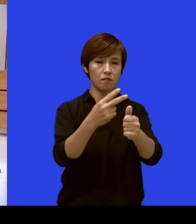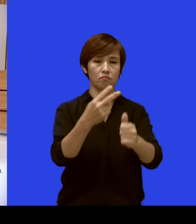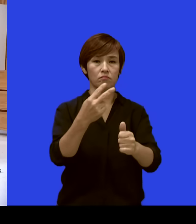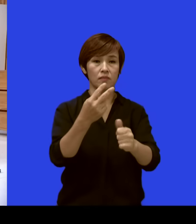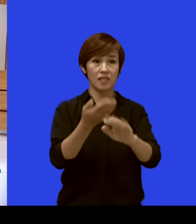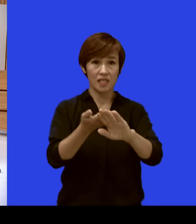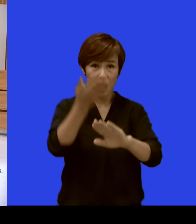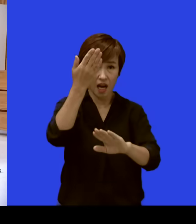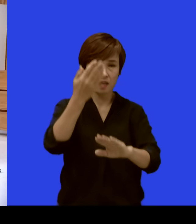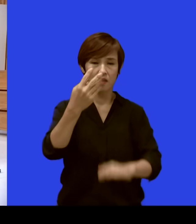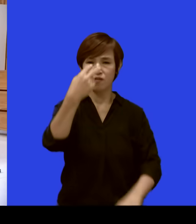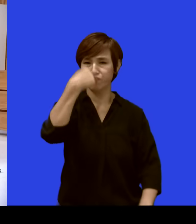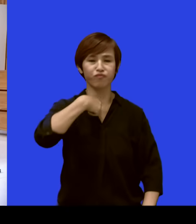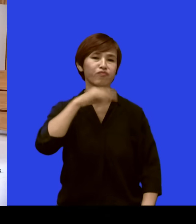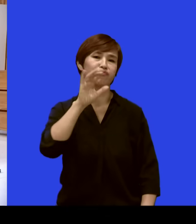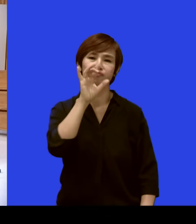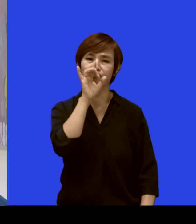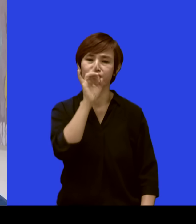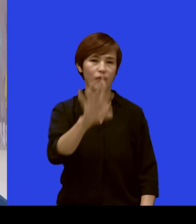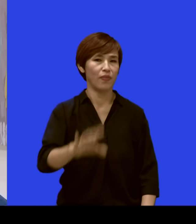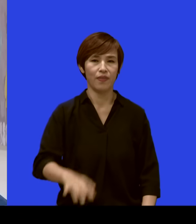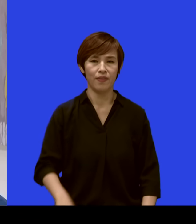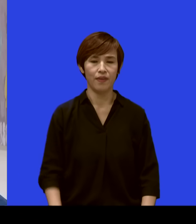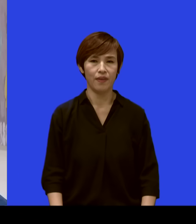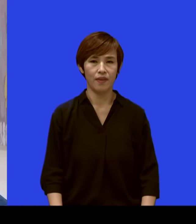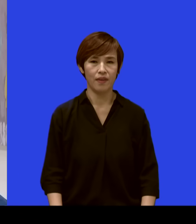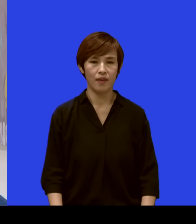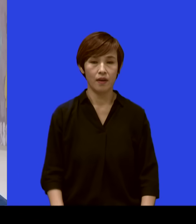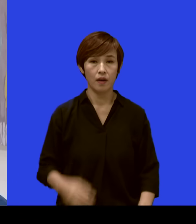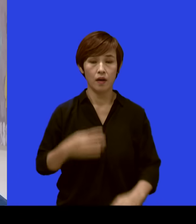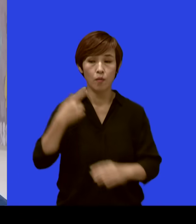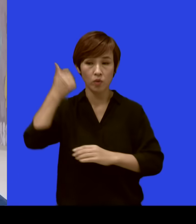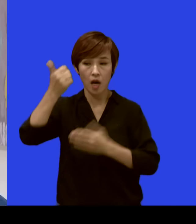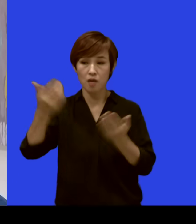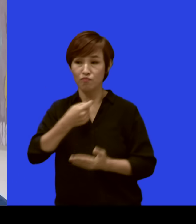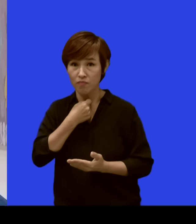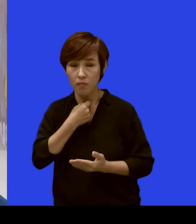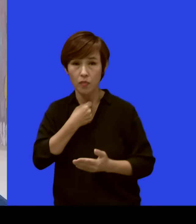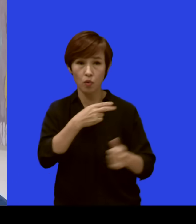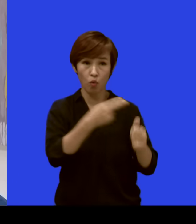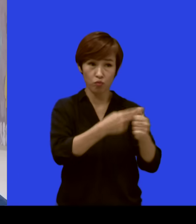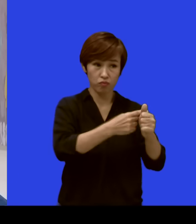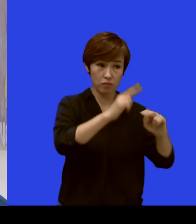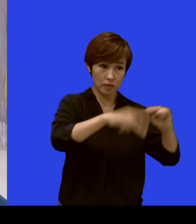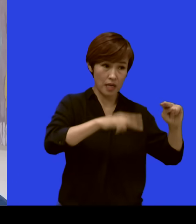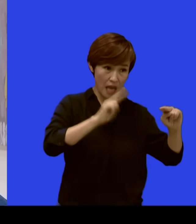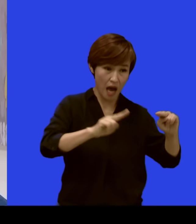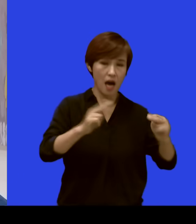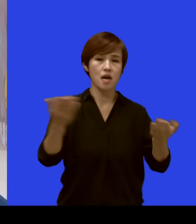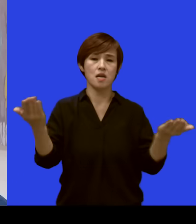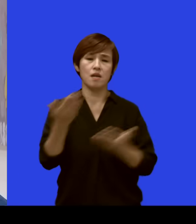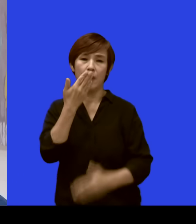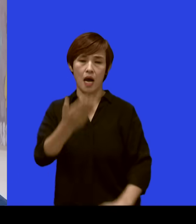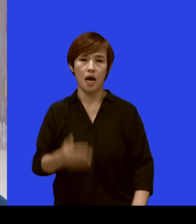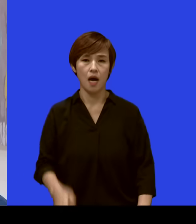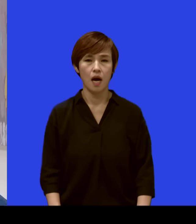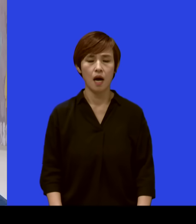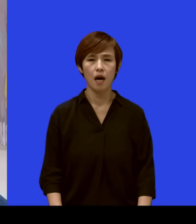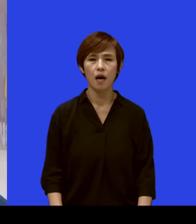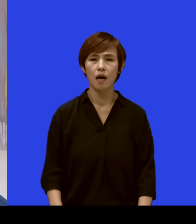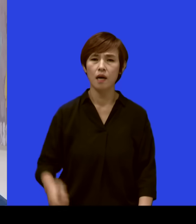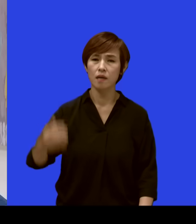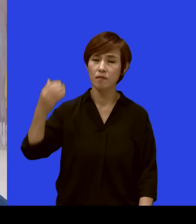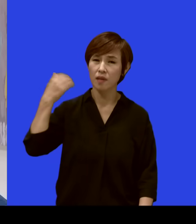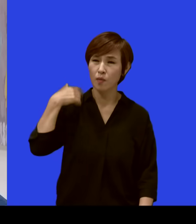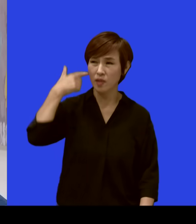있습니다. 목회를 못 하는 거예요. 아, 그러네요. 그래서 이제 하고 싶어도 목회를 못 하는 상황이 됐는데 제가 어느 우리 담임 목사님께 이런 고민을 이렇게